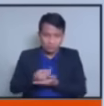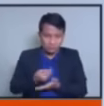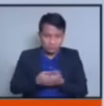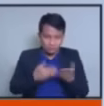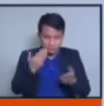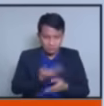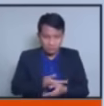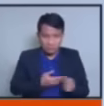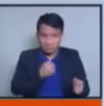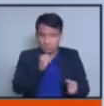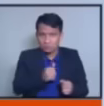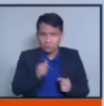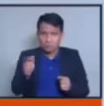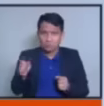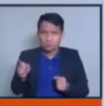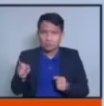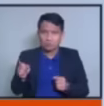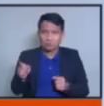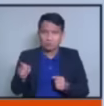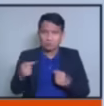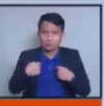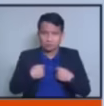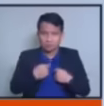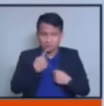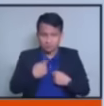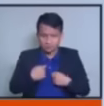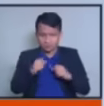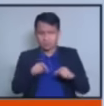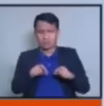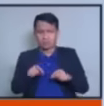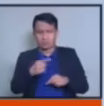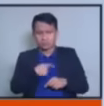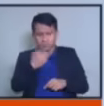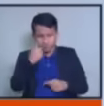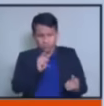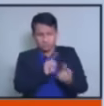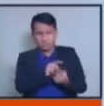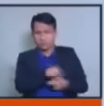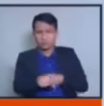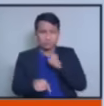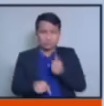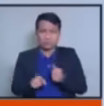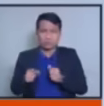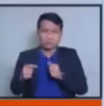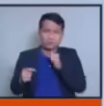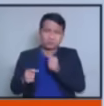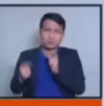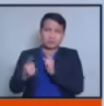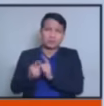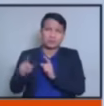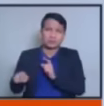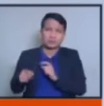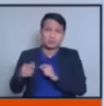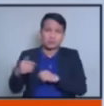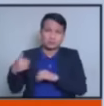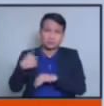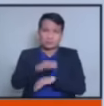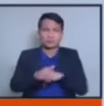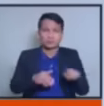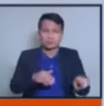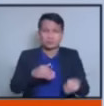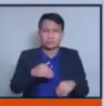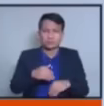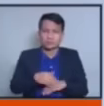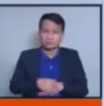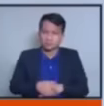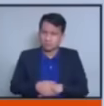Sabi niya, ma, ayaw ko sa'yo kasi Muslim ka. Baka daw ibenta mo ako. Sabi ko, kita tayo. Sabi niya, hindi mo, hindi pwede. Ngayon, papadala ako sa kanya.